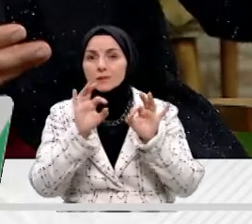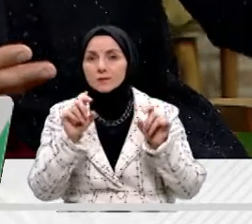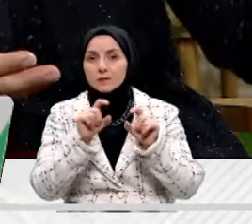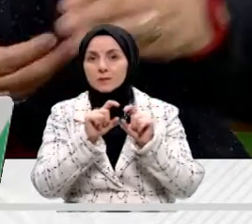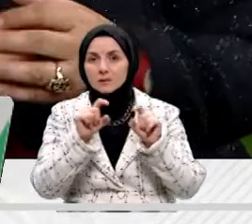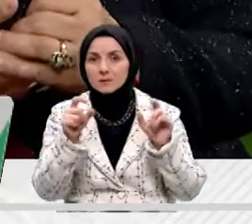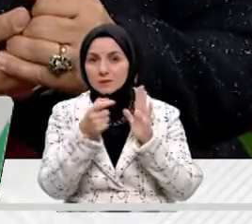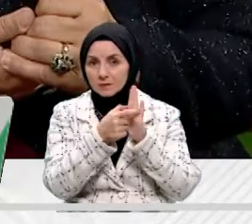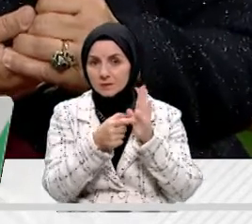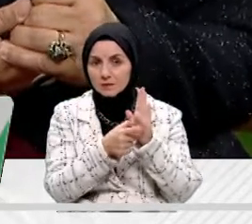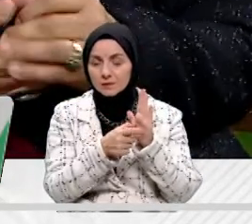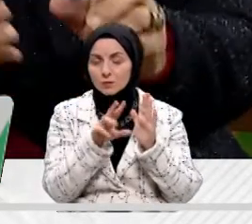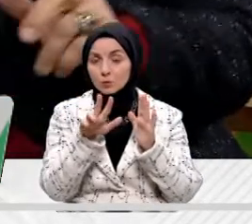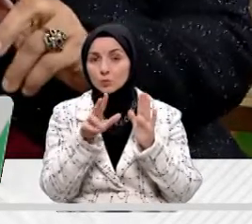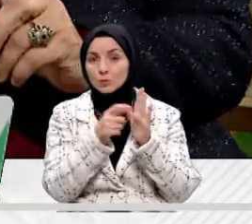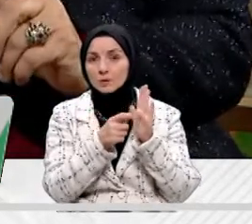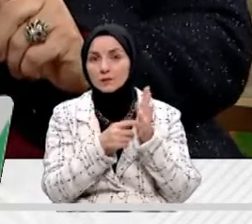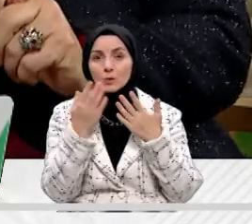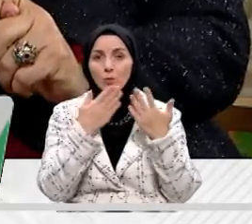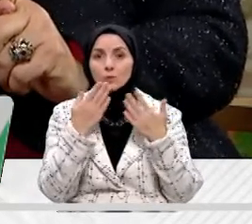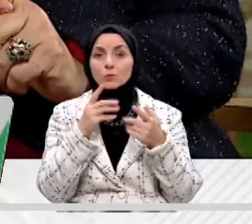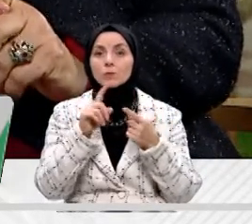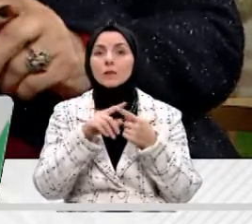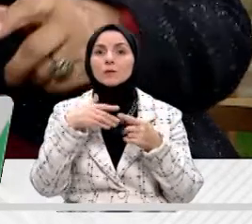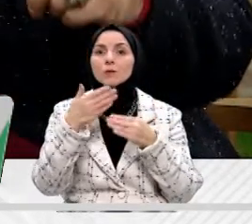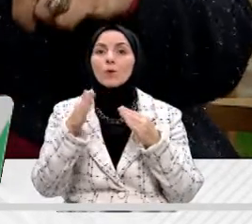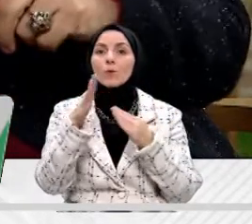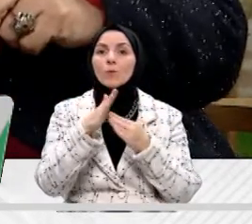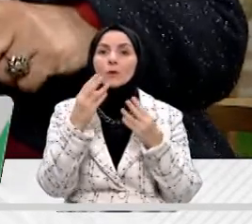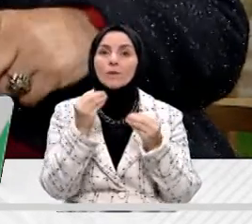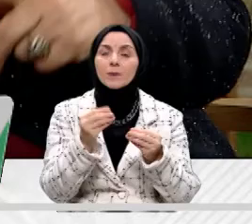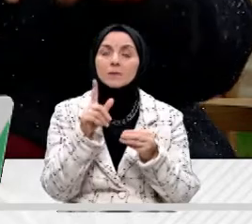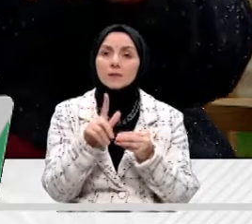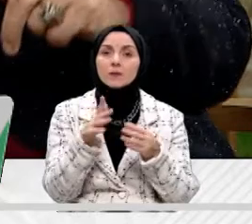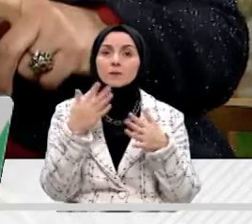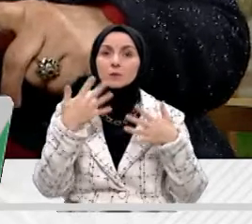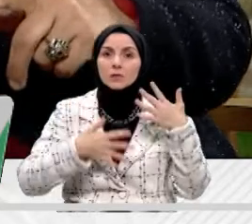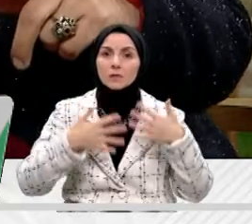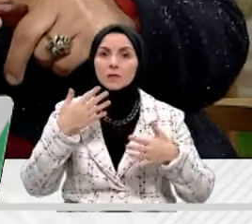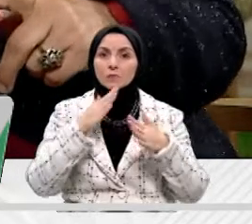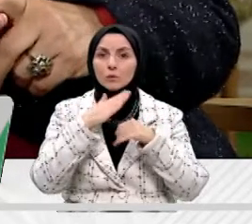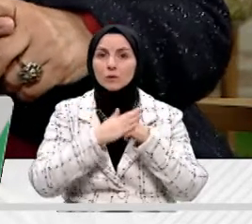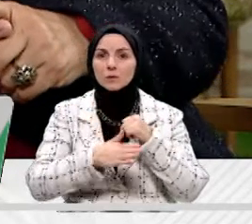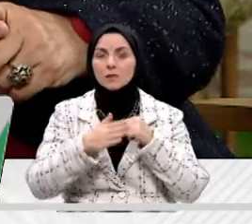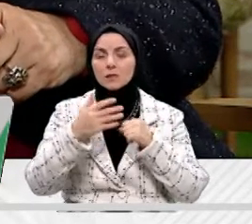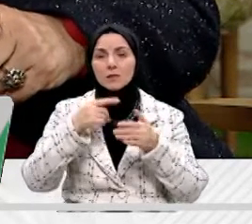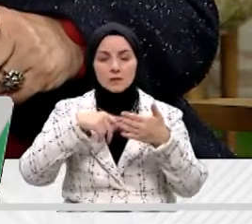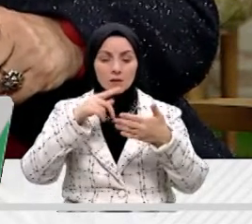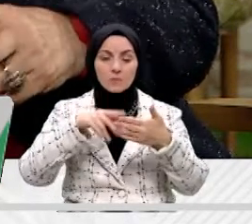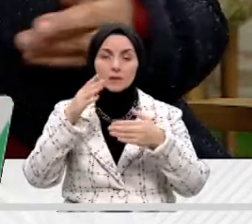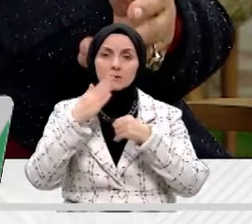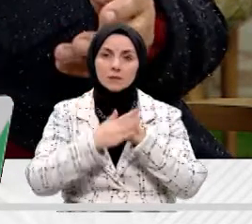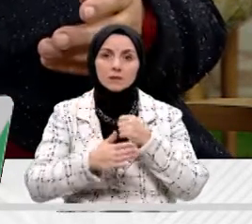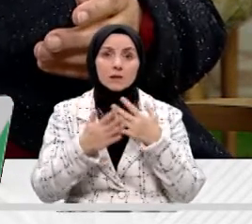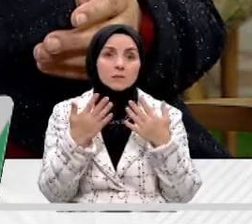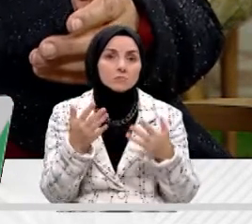sonra tekrar bol bol mola vermek lazım ekran yasak bu çocuğa yani televizyon yasak telefon yasak Tabii biliyorsunuz çocuklar artık